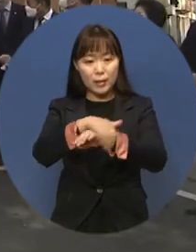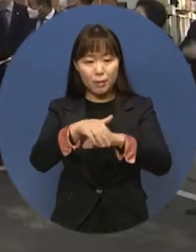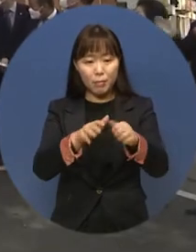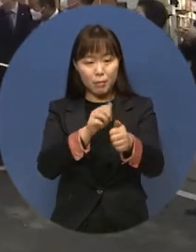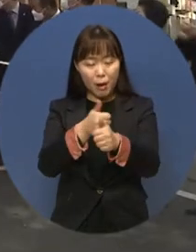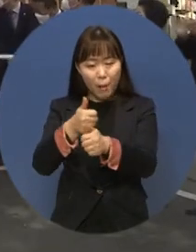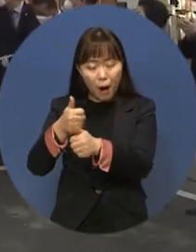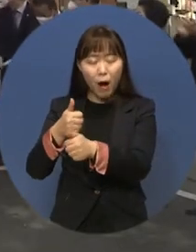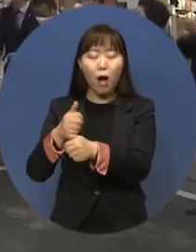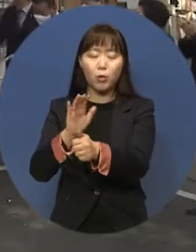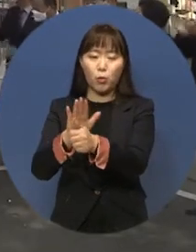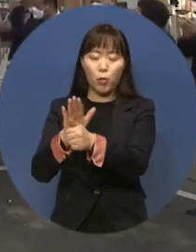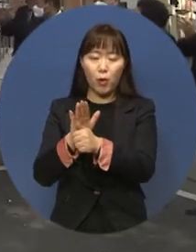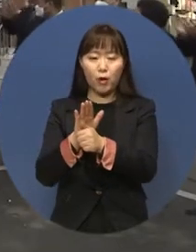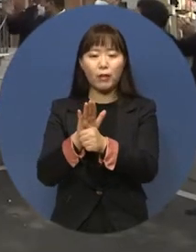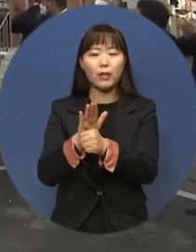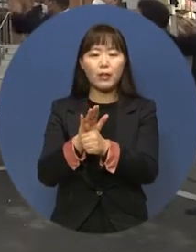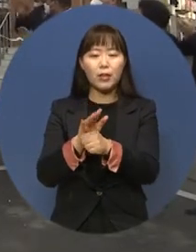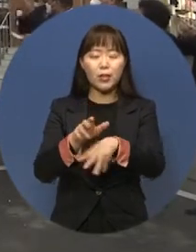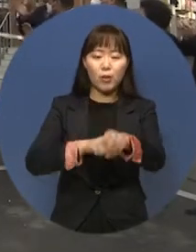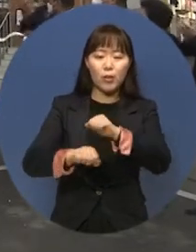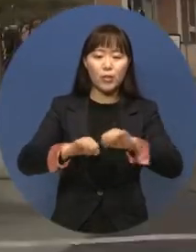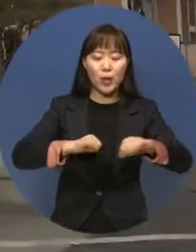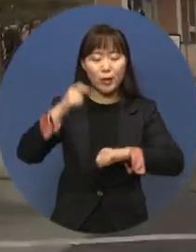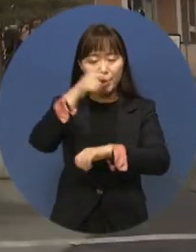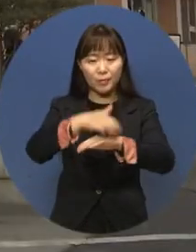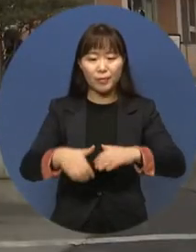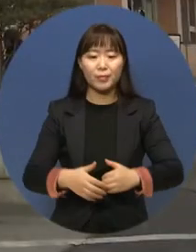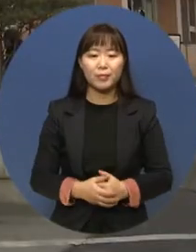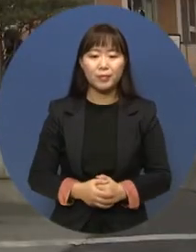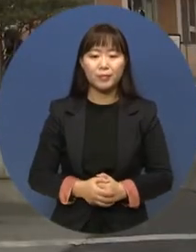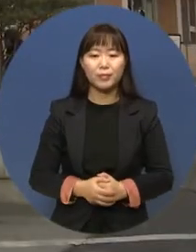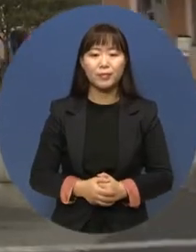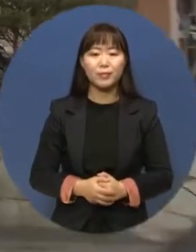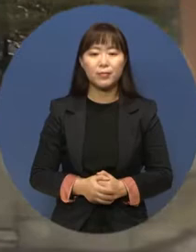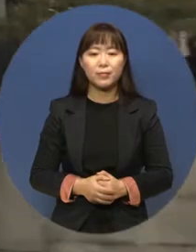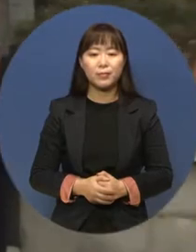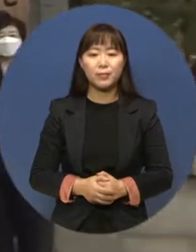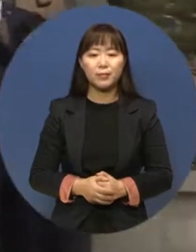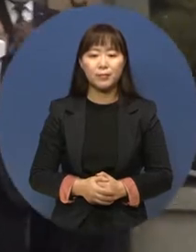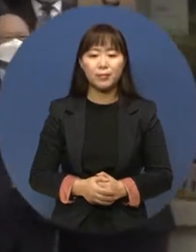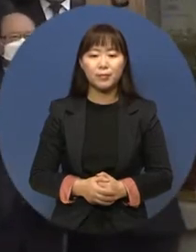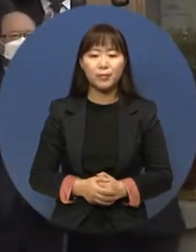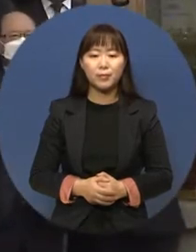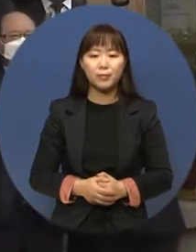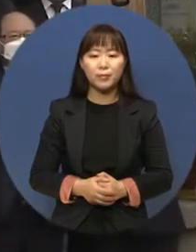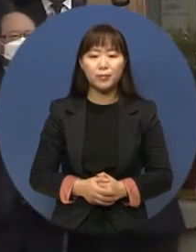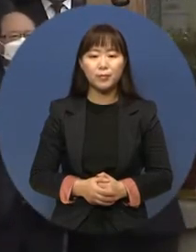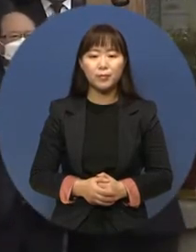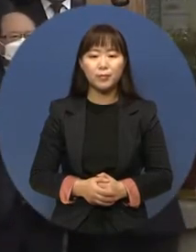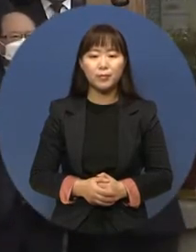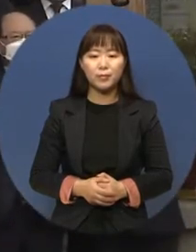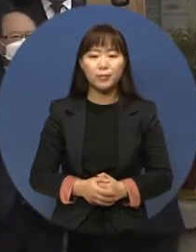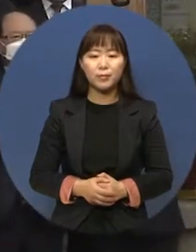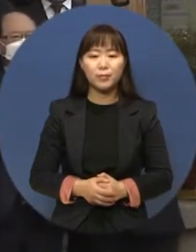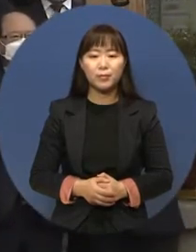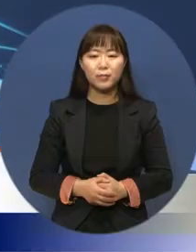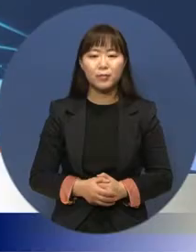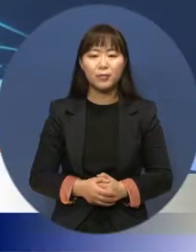돌파에 적극적으로 나설 방침이라고 말했습니다. 지금까지 복지TV 전북방송 정하영이었습니다.